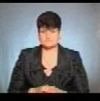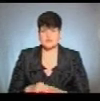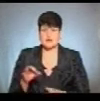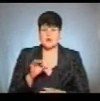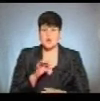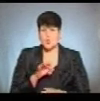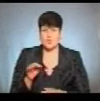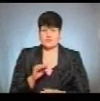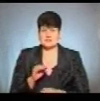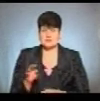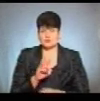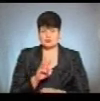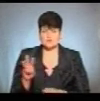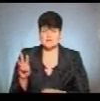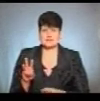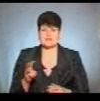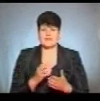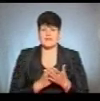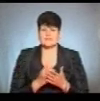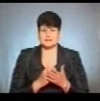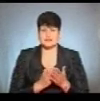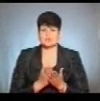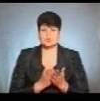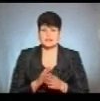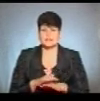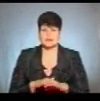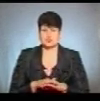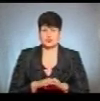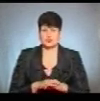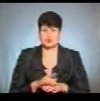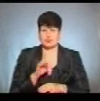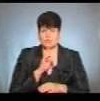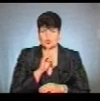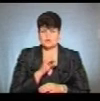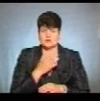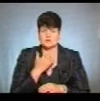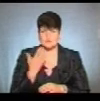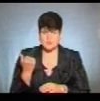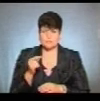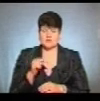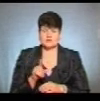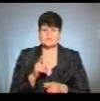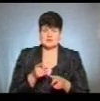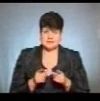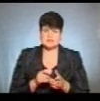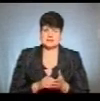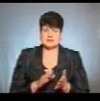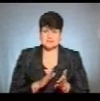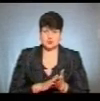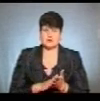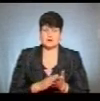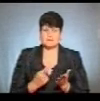сайті Центрвиборчкому кандидатів-мажоритарників від «Слуги народу» на Тернопільщині поки що немає. Про те, що вони дійсно зареєстровані,